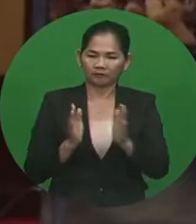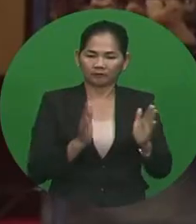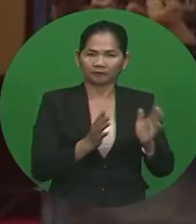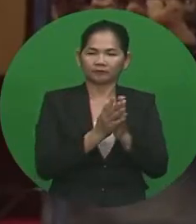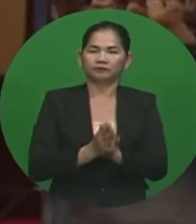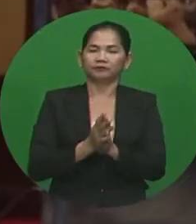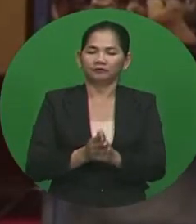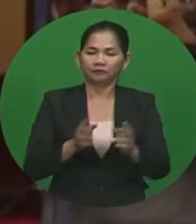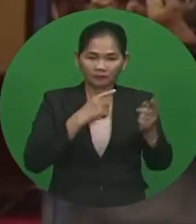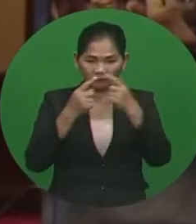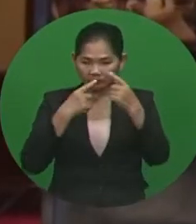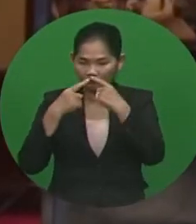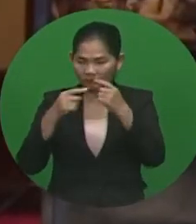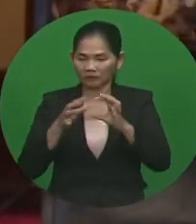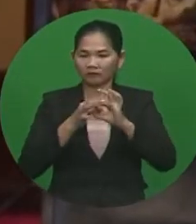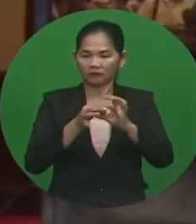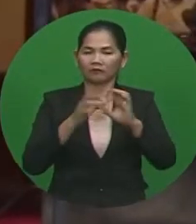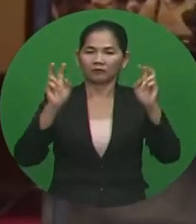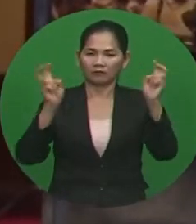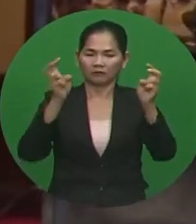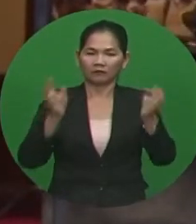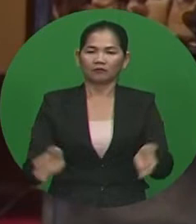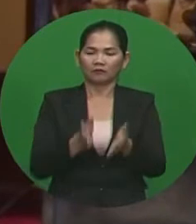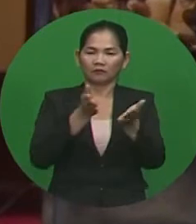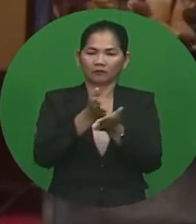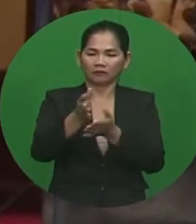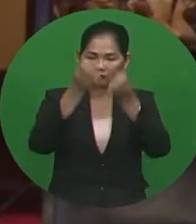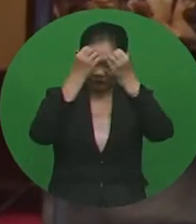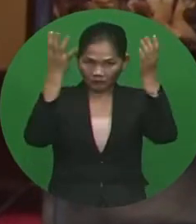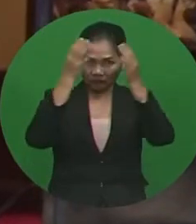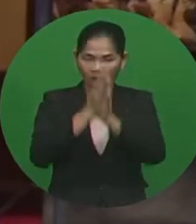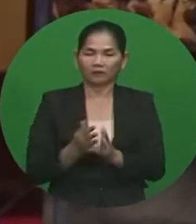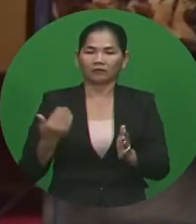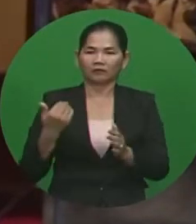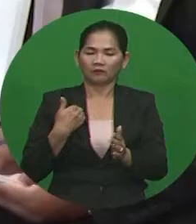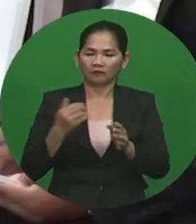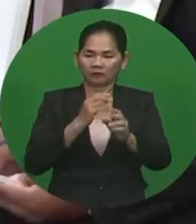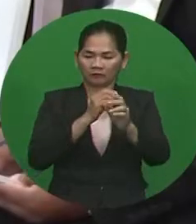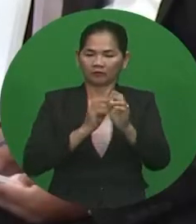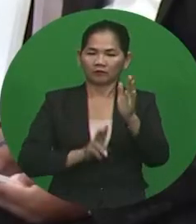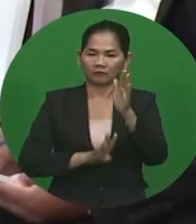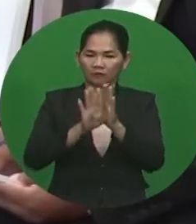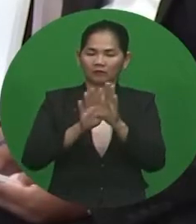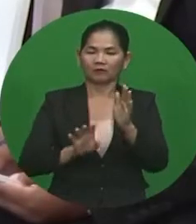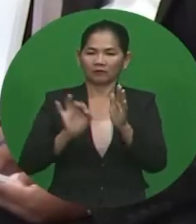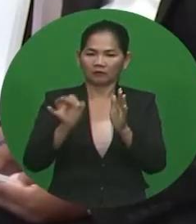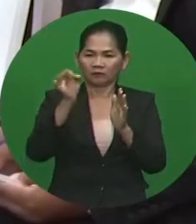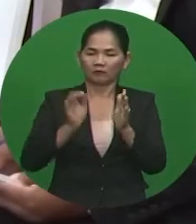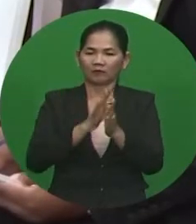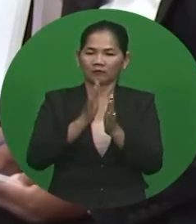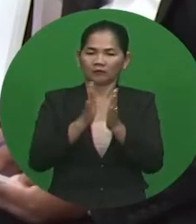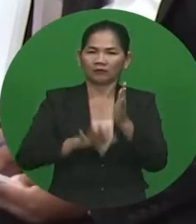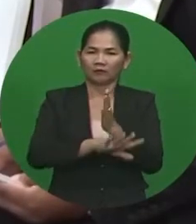ជាកិច្ចពិភាក្សាទាក់ទងទៅនឹងប្រធានបទលើកម្ពស់សិទ្ធិទទួលព័ត៌មានសម្រាប់ការអភិវឌ្ឍប្រកបដោយចីរភាពក្នុងប្រទេសកម្